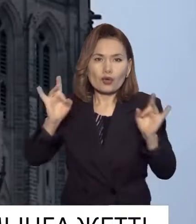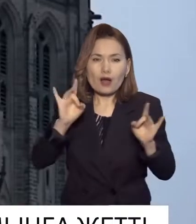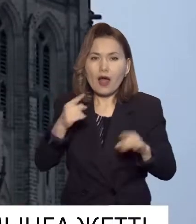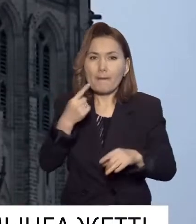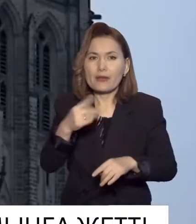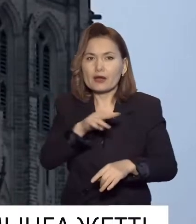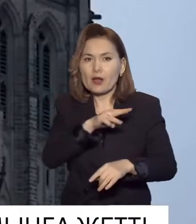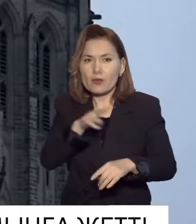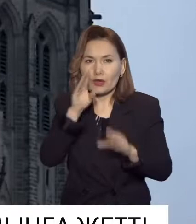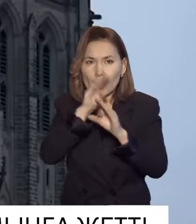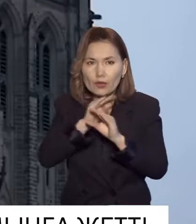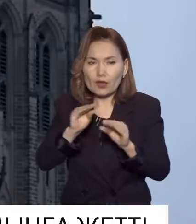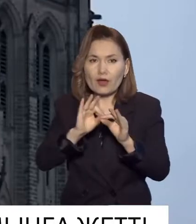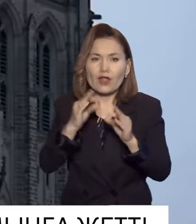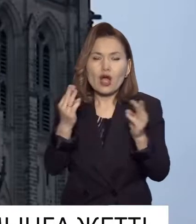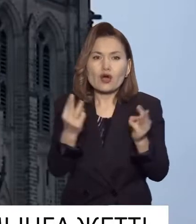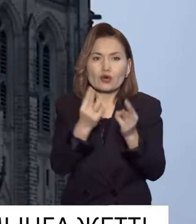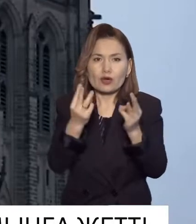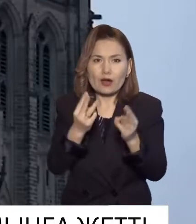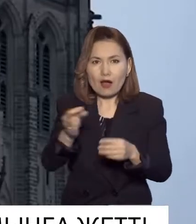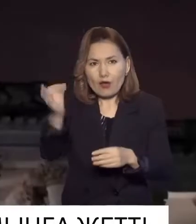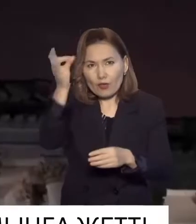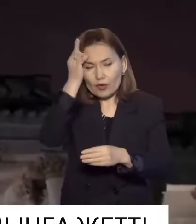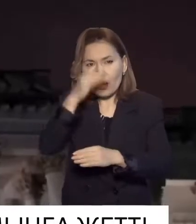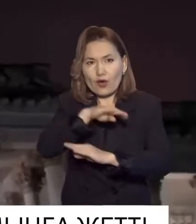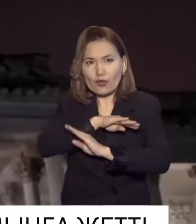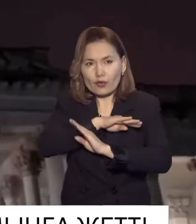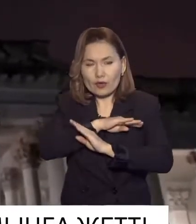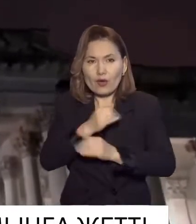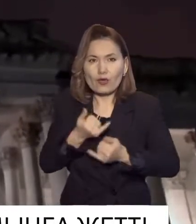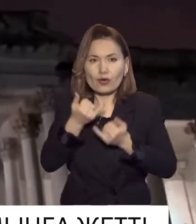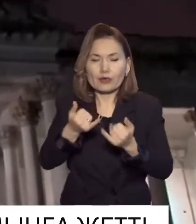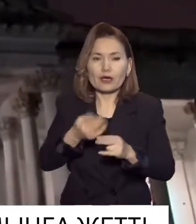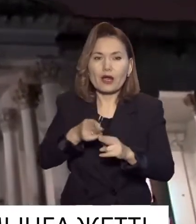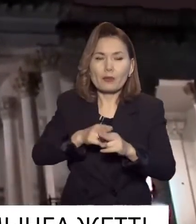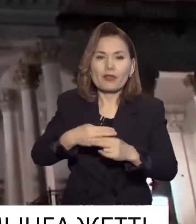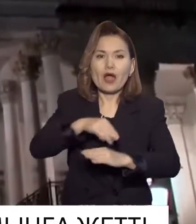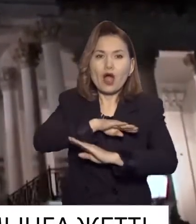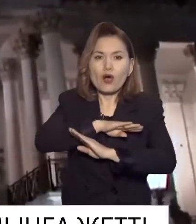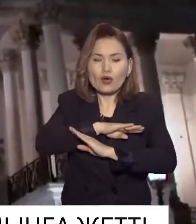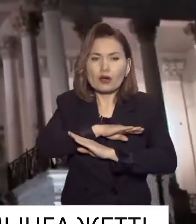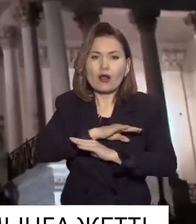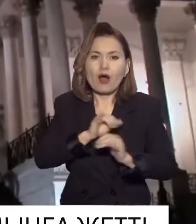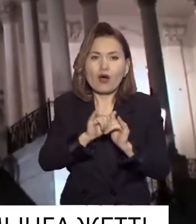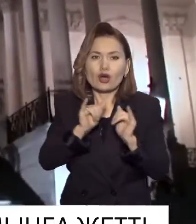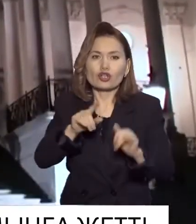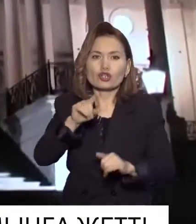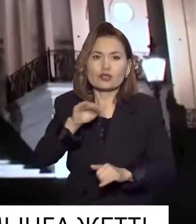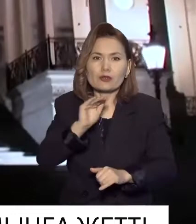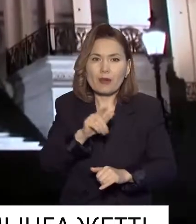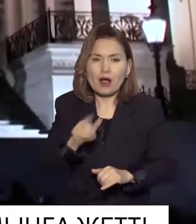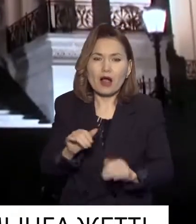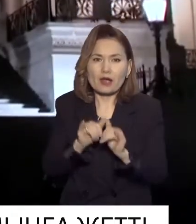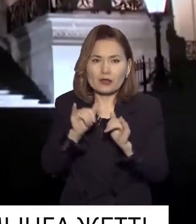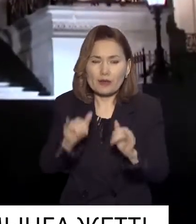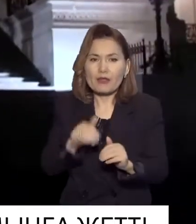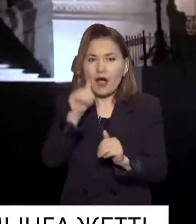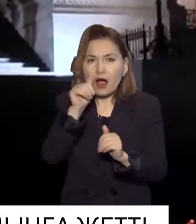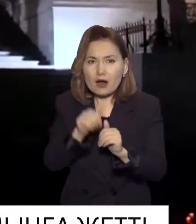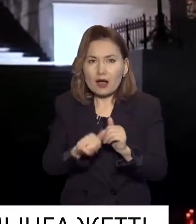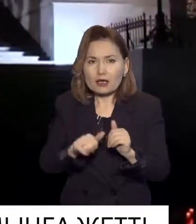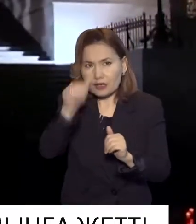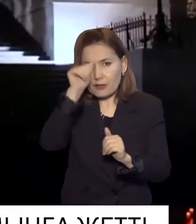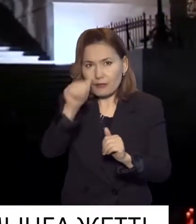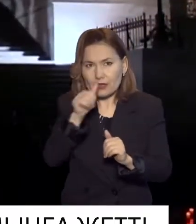үнсіздік сақталып, шырақ жағылды. Құрама штаттарда бұндай рәсімдер COVID-тен қаза тапқандар саны 100 мың адамға көбейген сайын